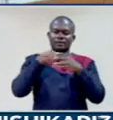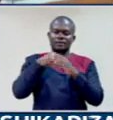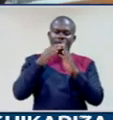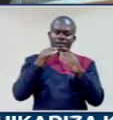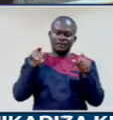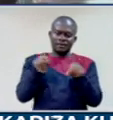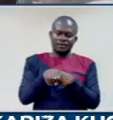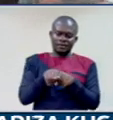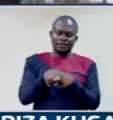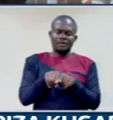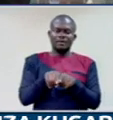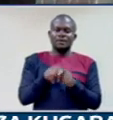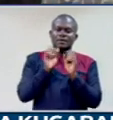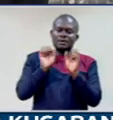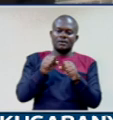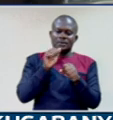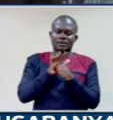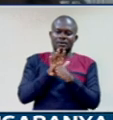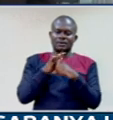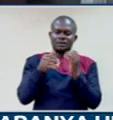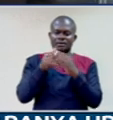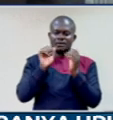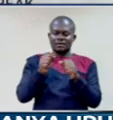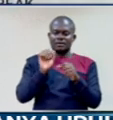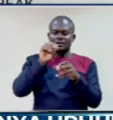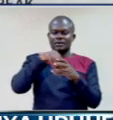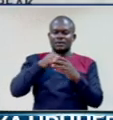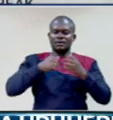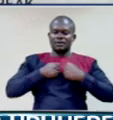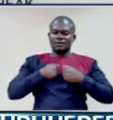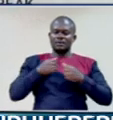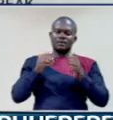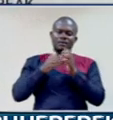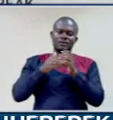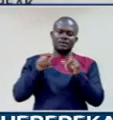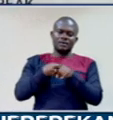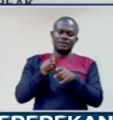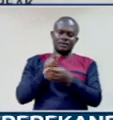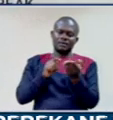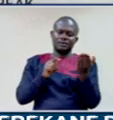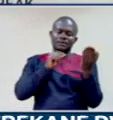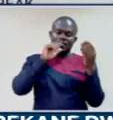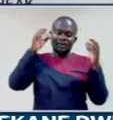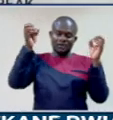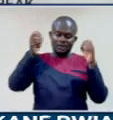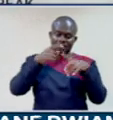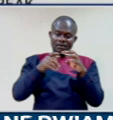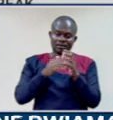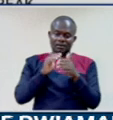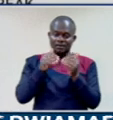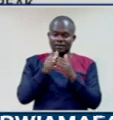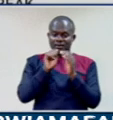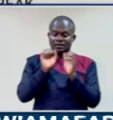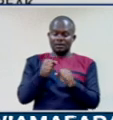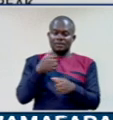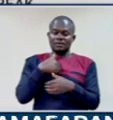amwe. Birashoboka ko rero hashobora kuba harimo abanyarwanda hano nabo bitaragaragara, ariko bashobora kuba